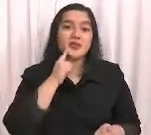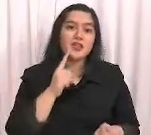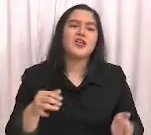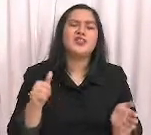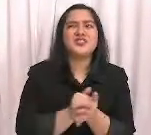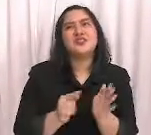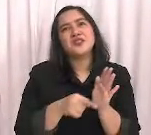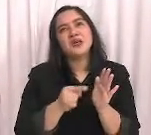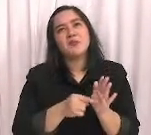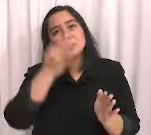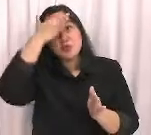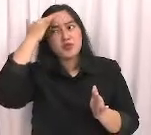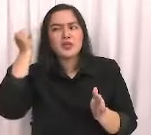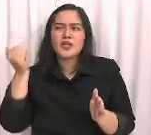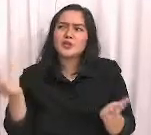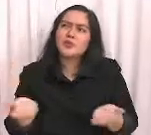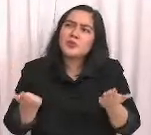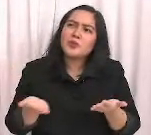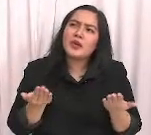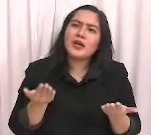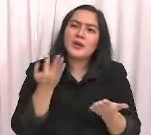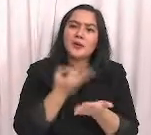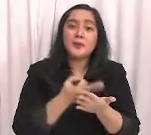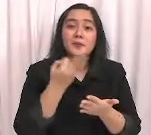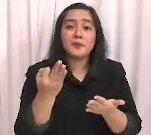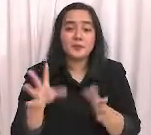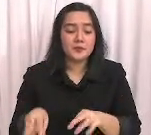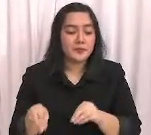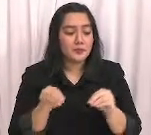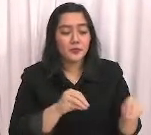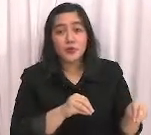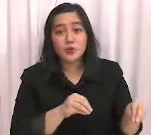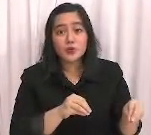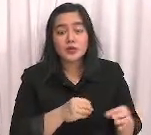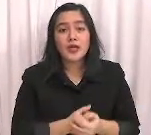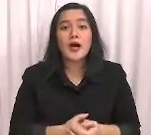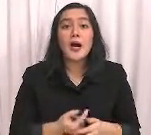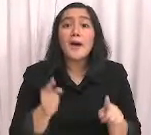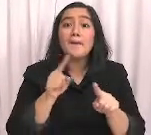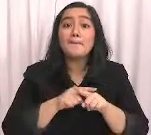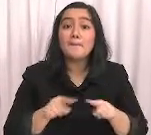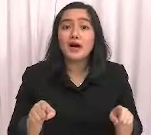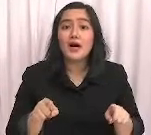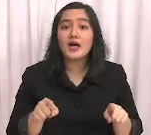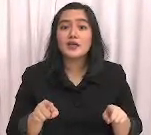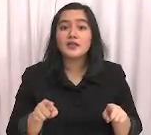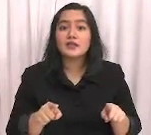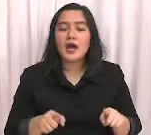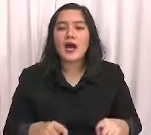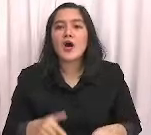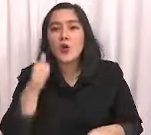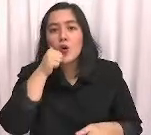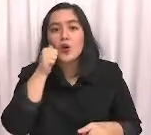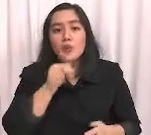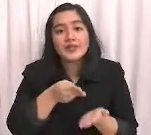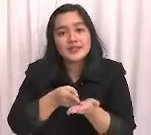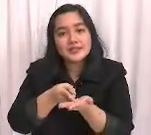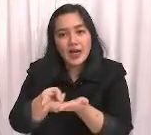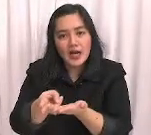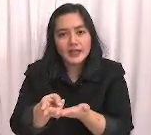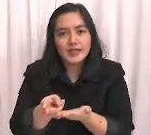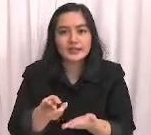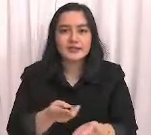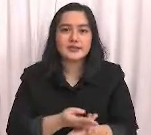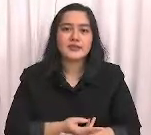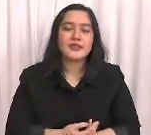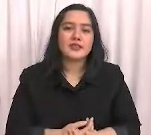Kaya bilang mga nanay, yung paggawa talaga ng tama sa harapan ng asawa. Yun. Importante.